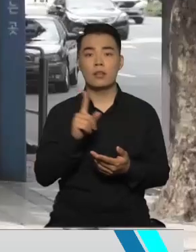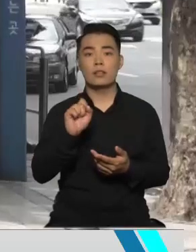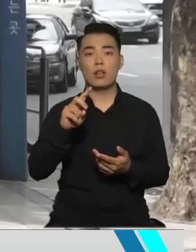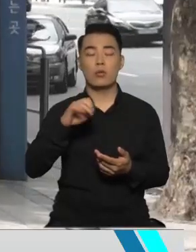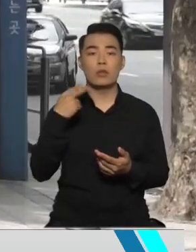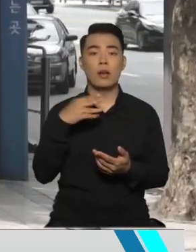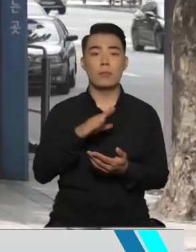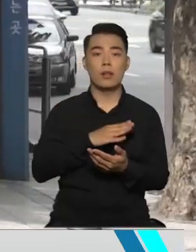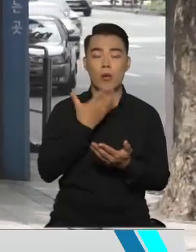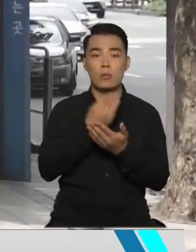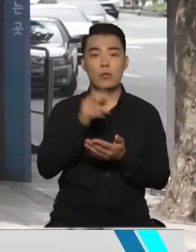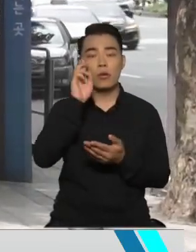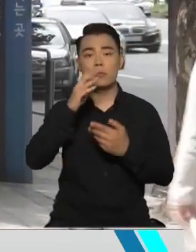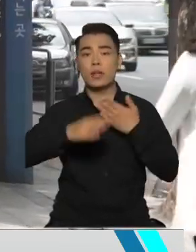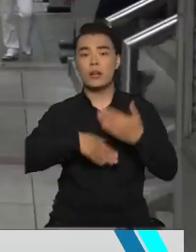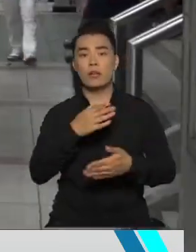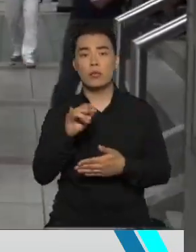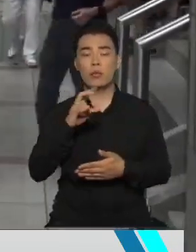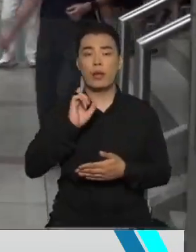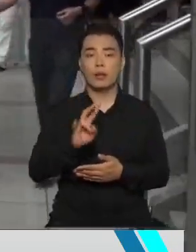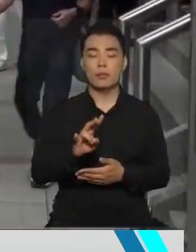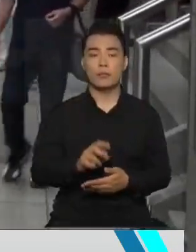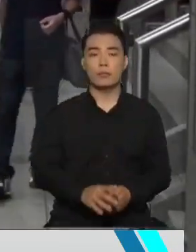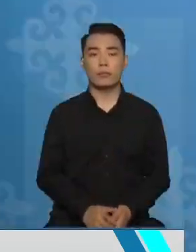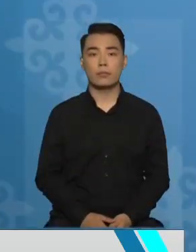заложниками в результате госпереворота в Судане.